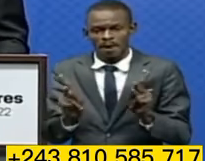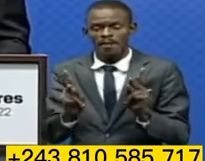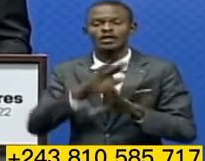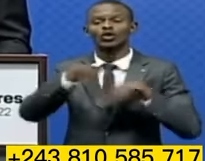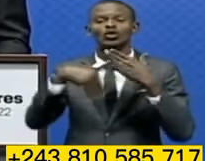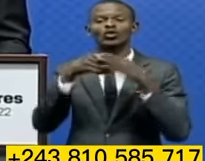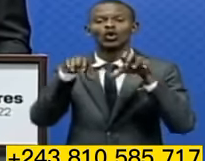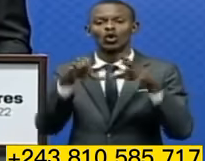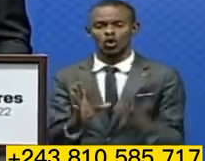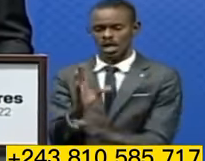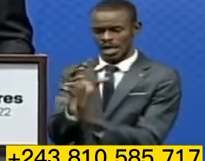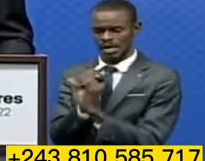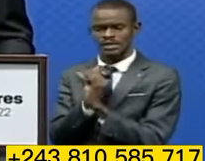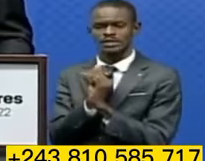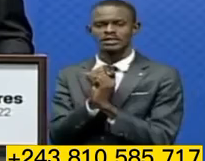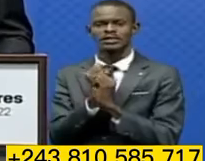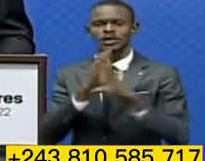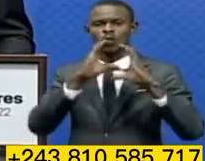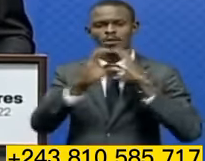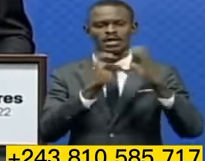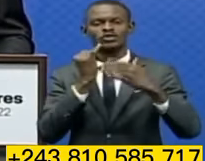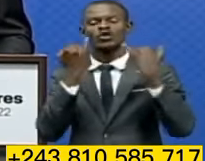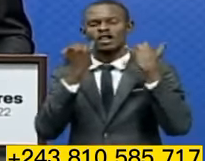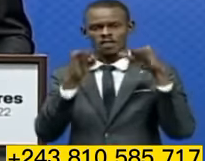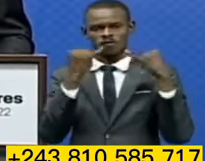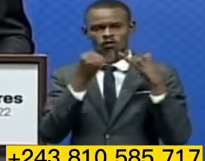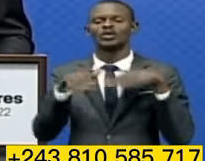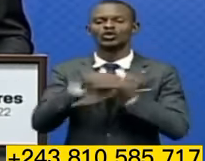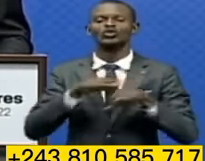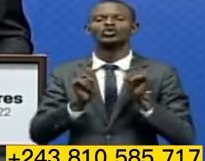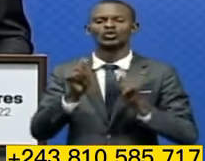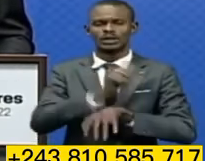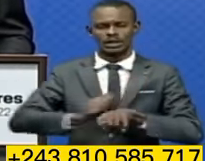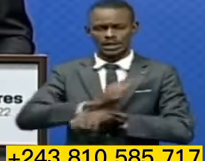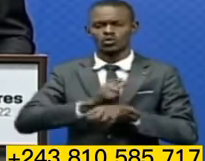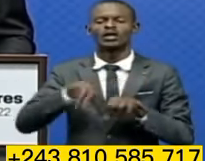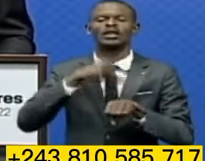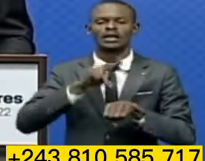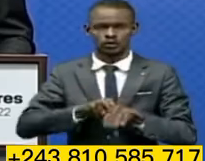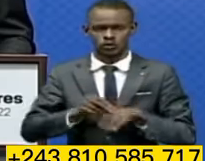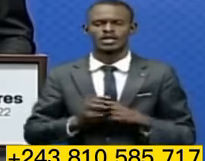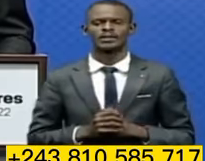communication à des conditions financièrement abordables qui se trouvent sur les territoires nationaux.